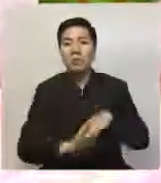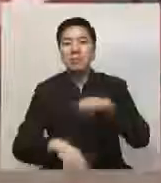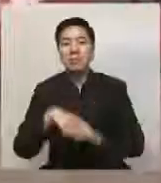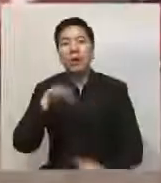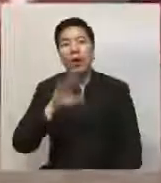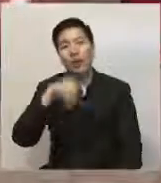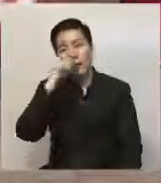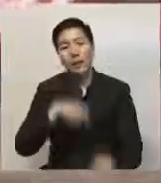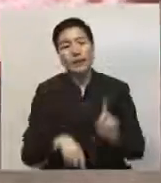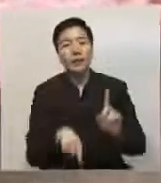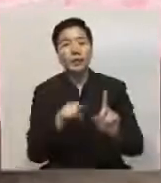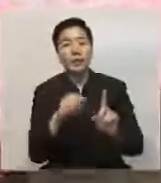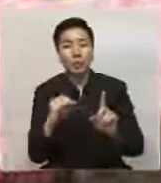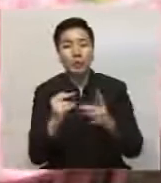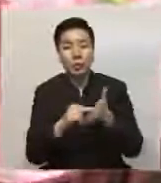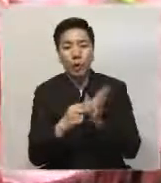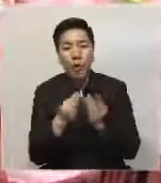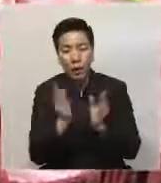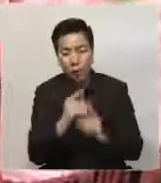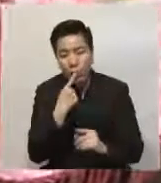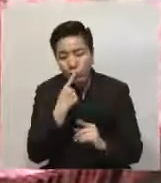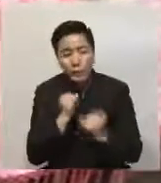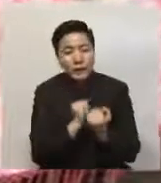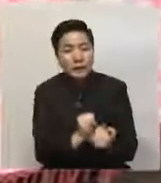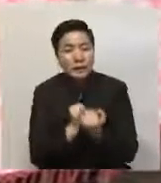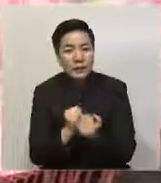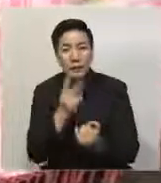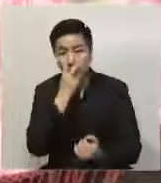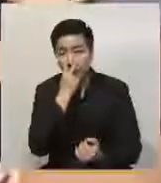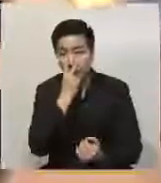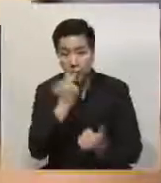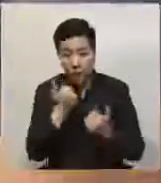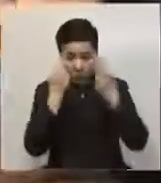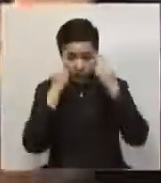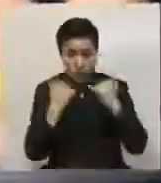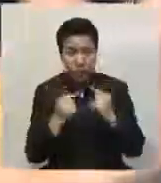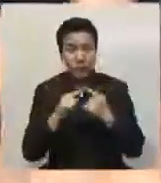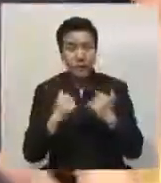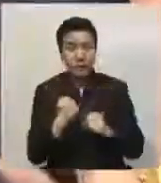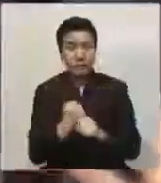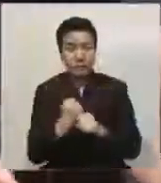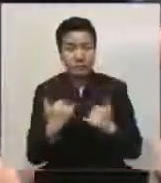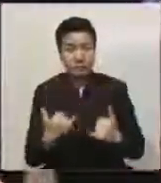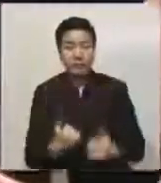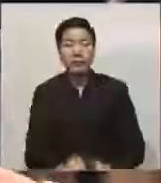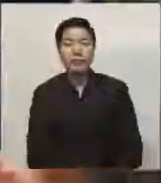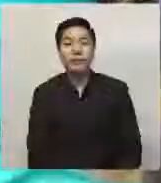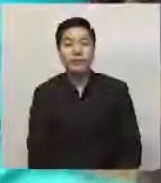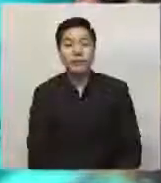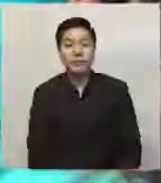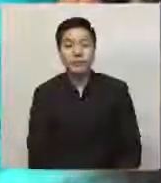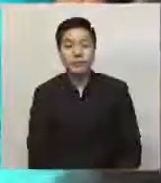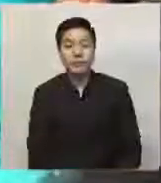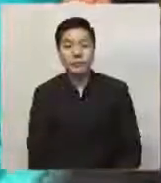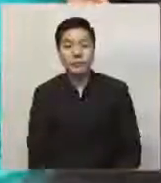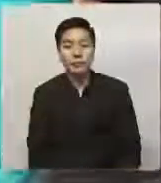ด์ 1.0 พร้อมพูดคุยกับประชาชนอย่างเป็นกันเองไปดูบางช่วงบางตอนในจังหวะนี้กันค่ะ